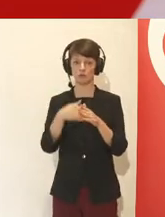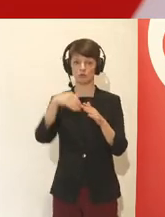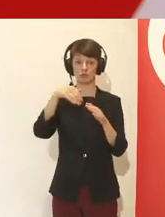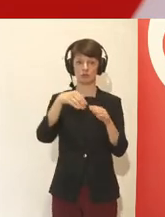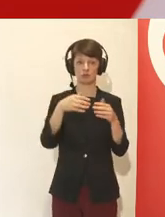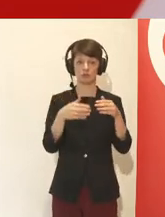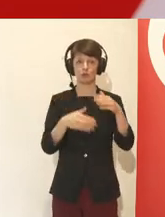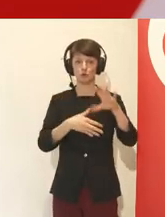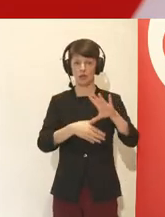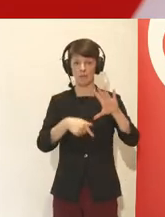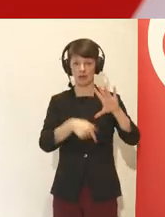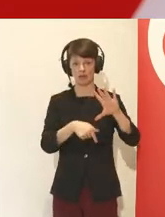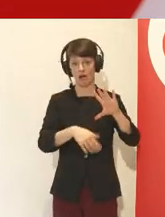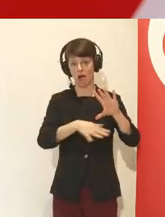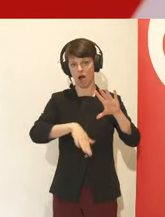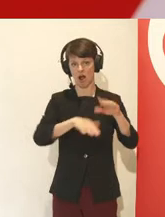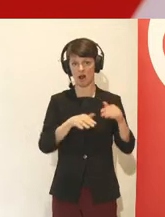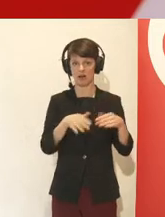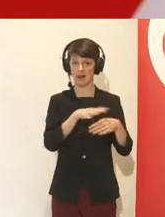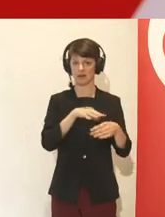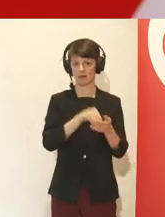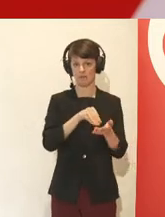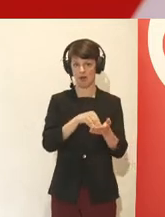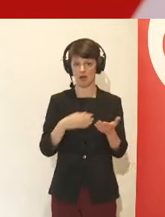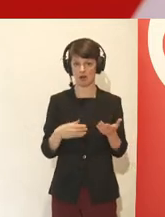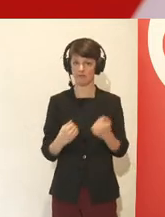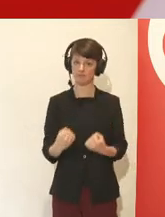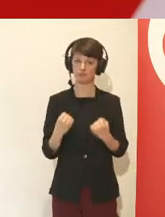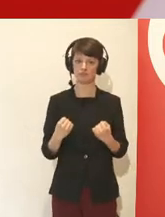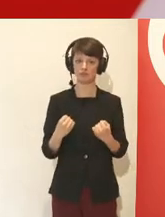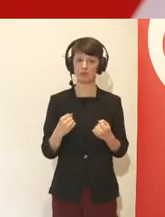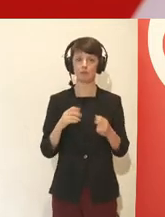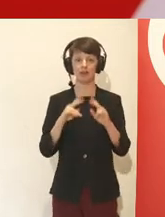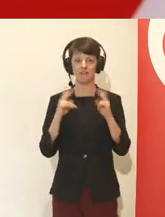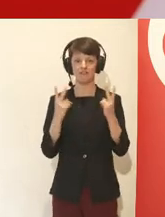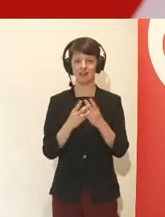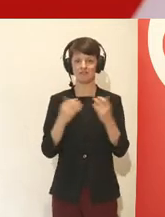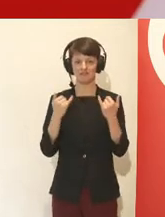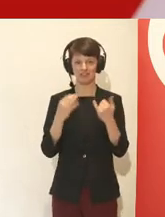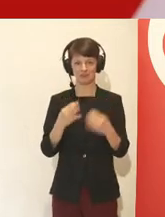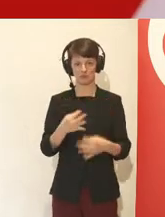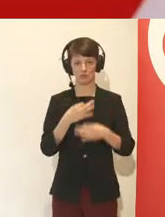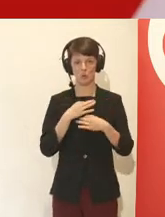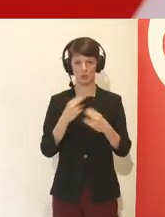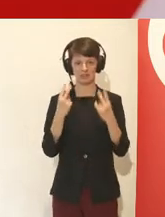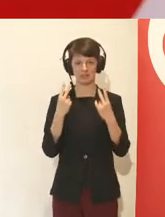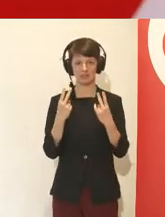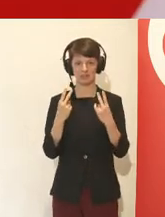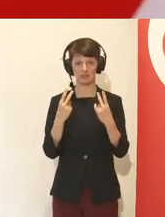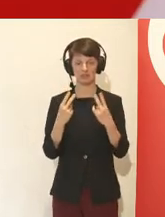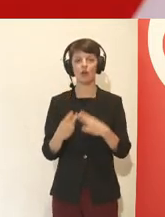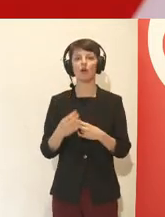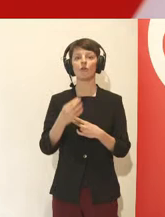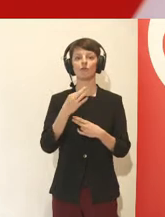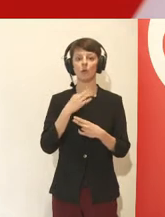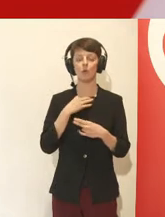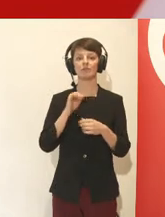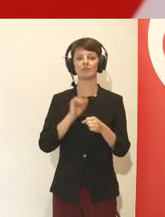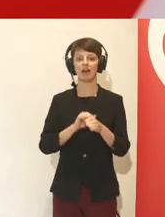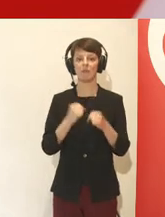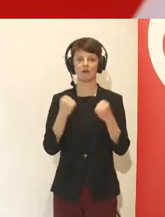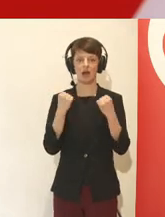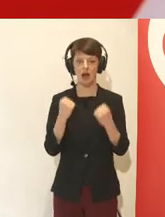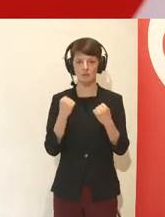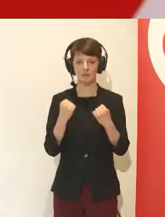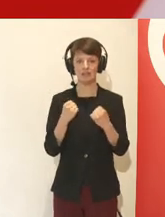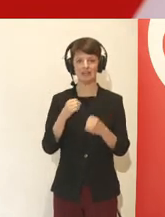amerikas und da ist ganz klar dass in dieser welt das was uns wichtig ist für uns nur gesichert werden kann wenn wir